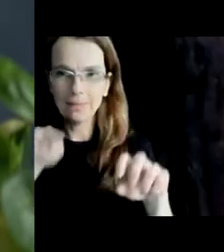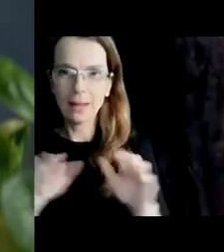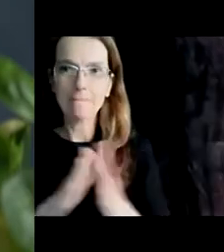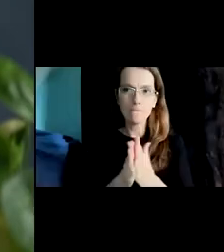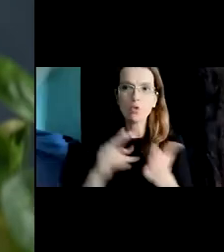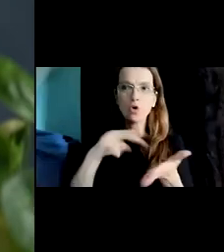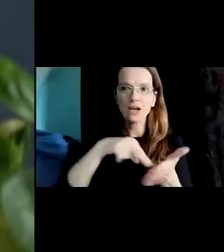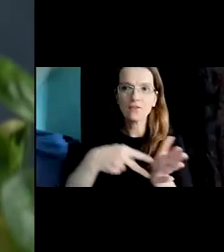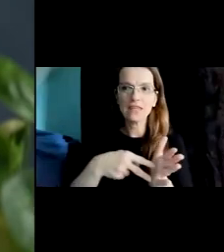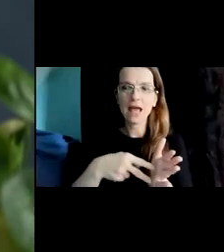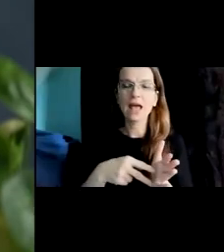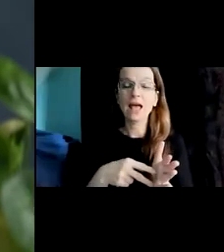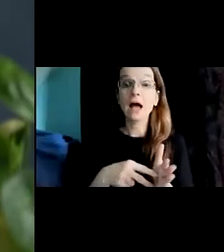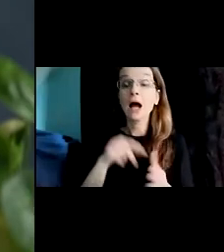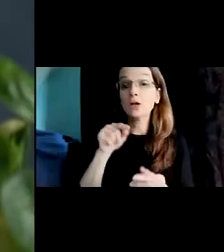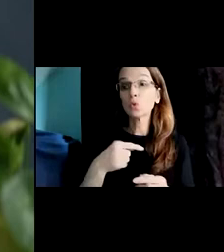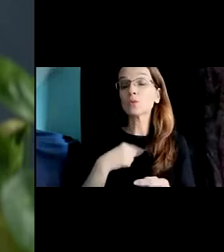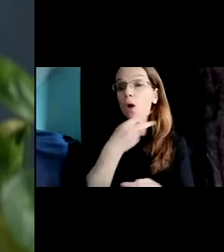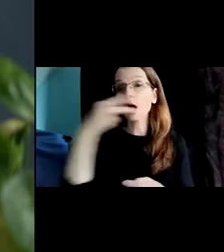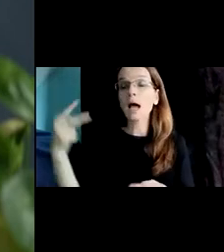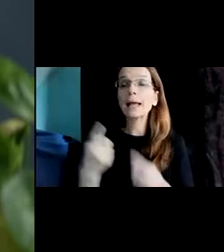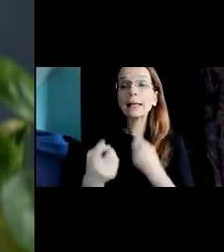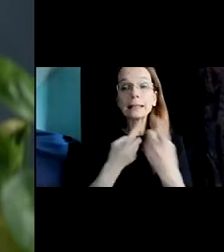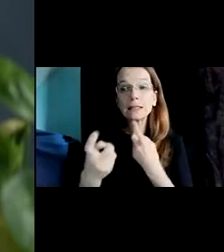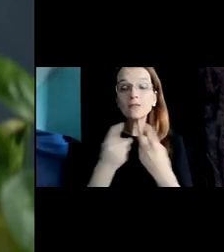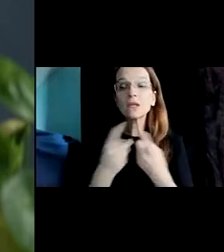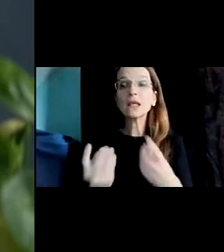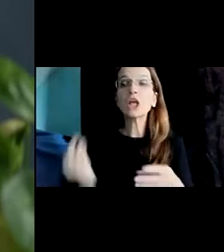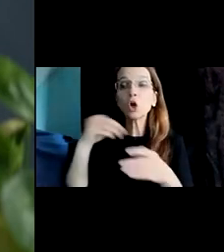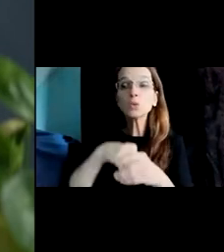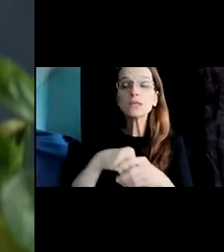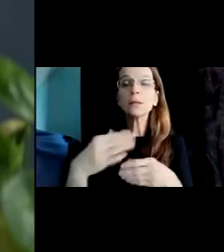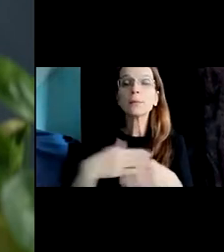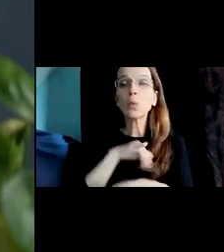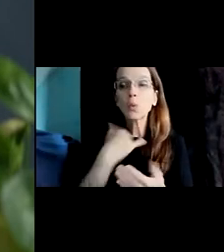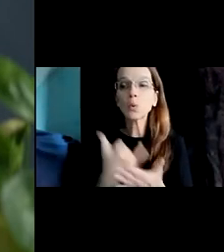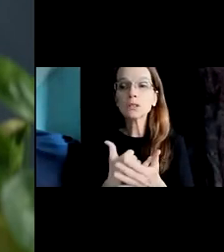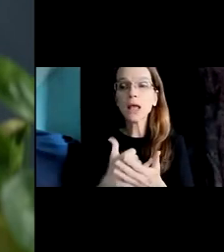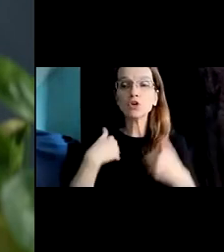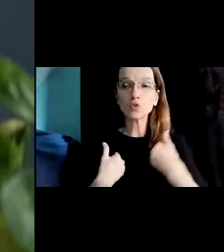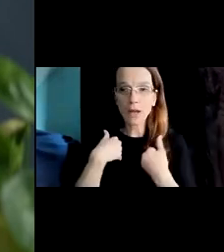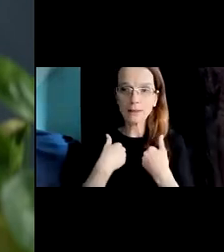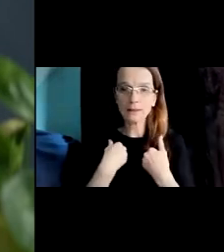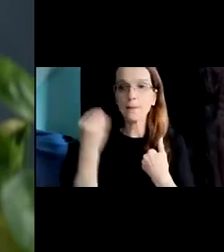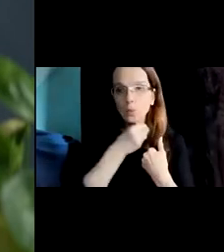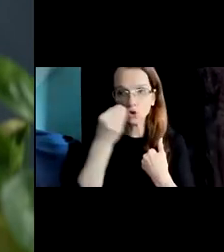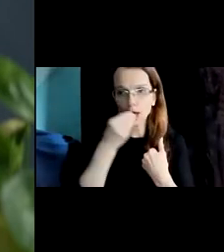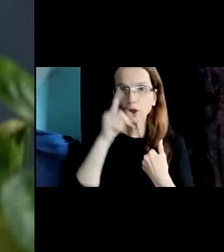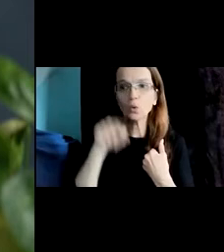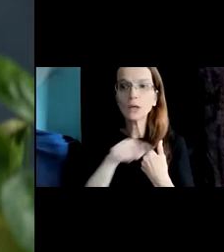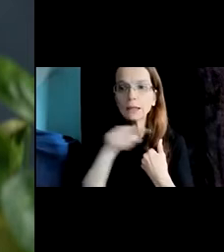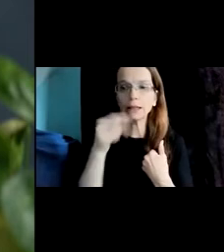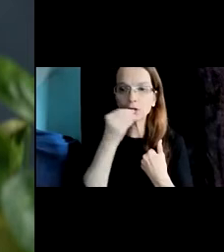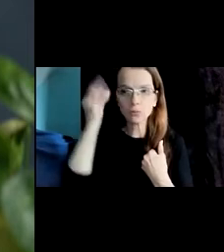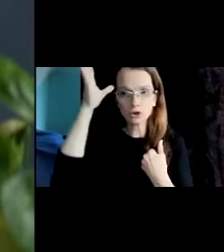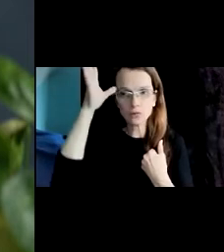Monografijo smo naslovili Izzivi inkluzije pri vseživljenjskem učenju in izobraževanju odraslih s posebnimi potrebami.